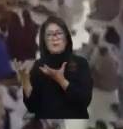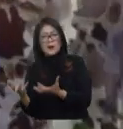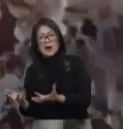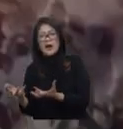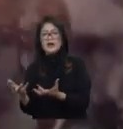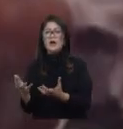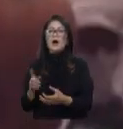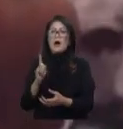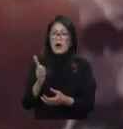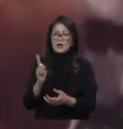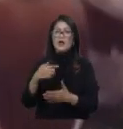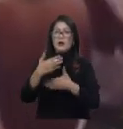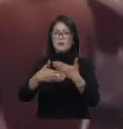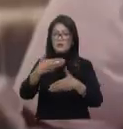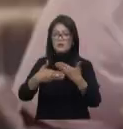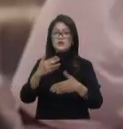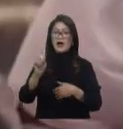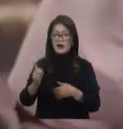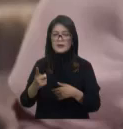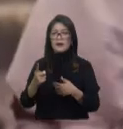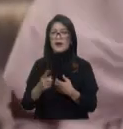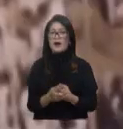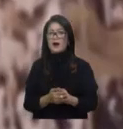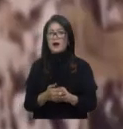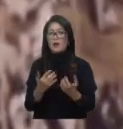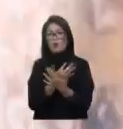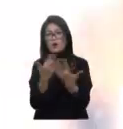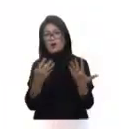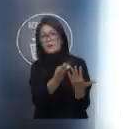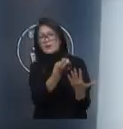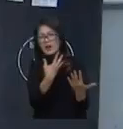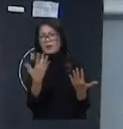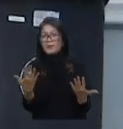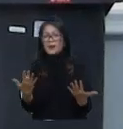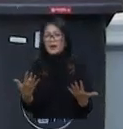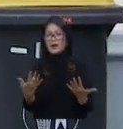Lantas bagaimana tanggapan warga yang akan melaksanakan ibadah haji?